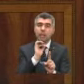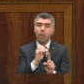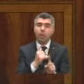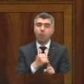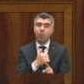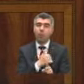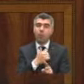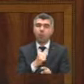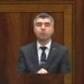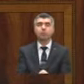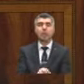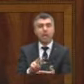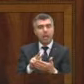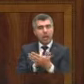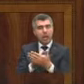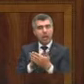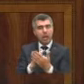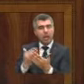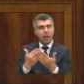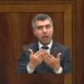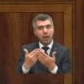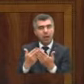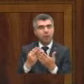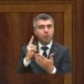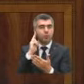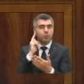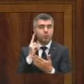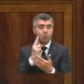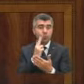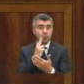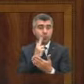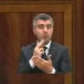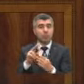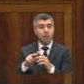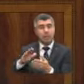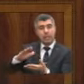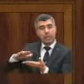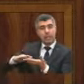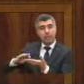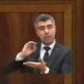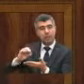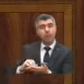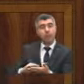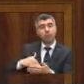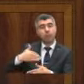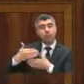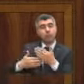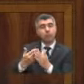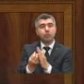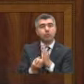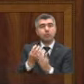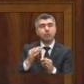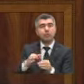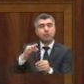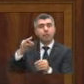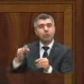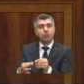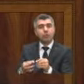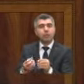لتحسين القراءة لدى الأطفال الصم في سن مبكر، والمساعدة على إنتاج